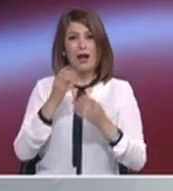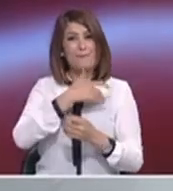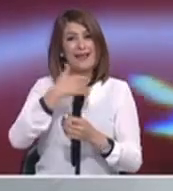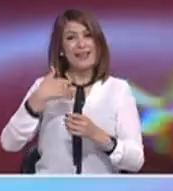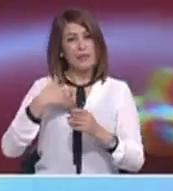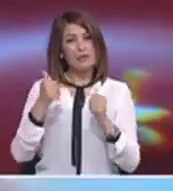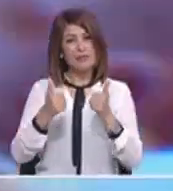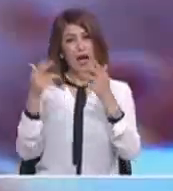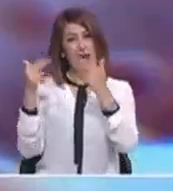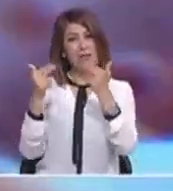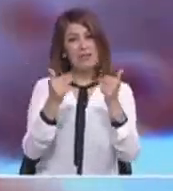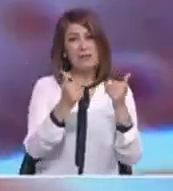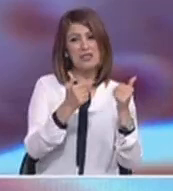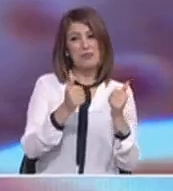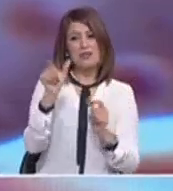يمكن